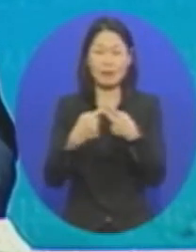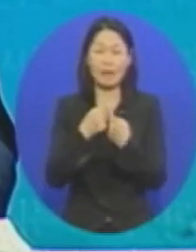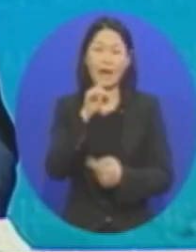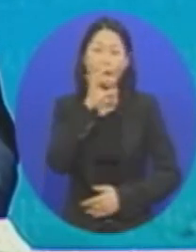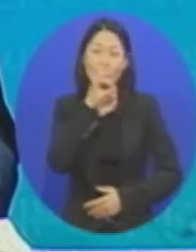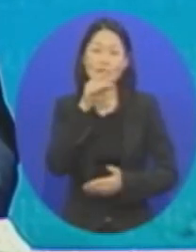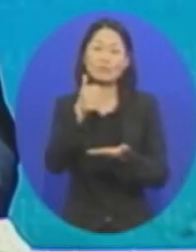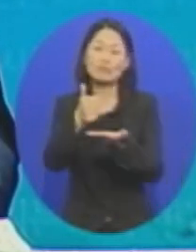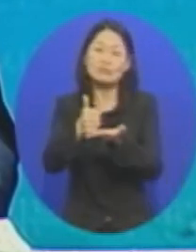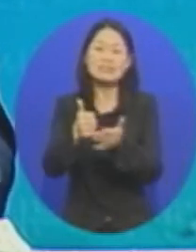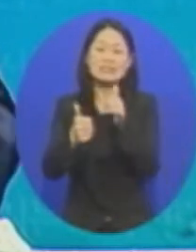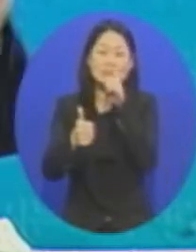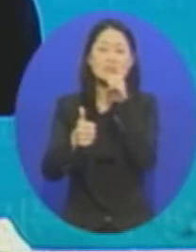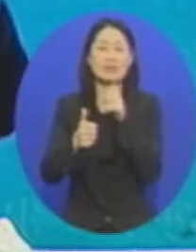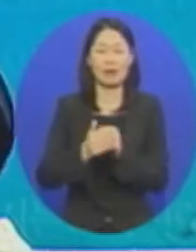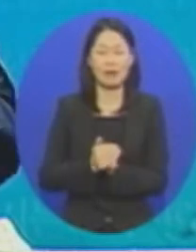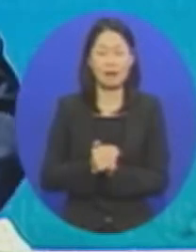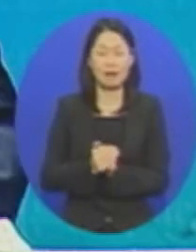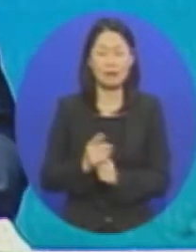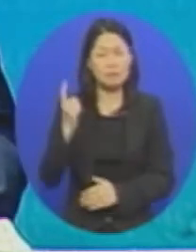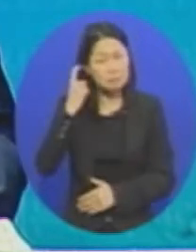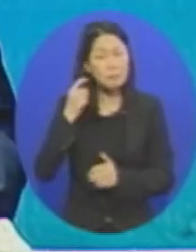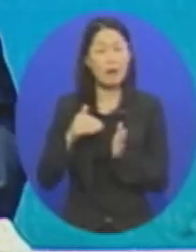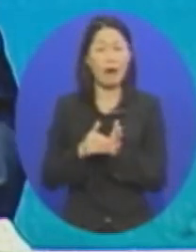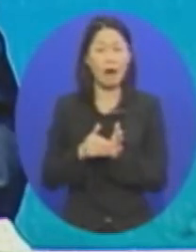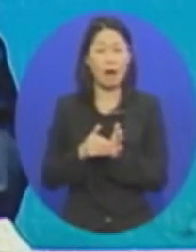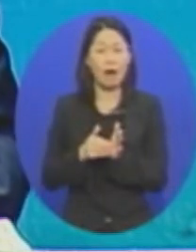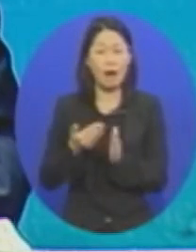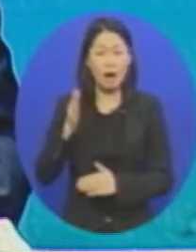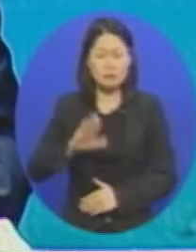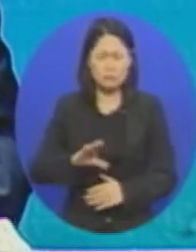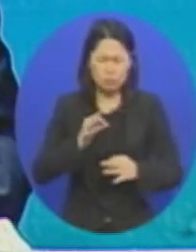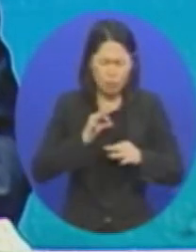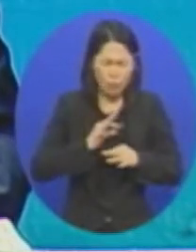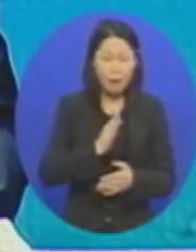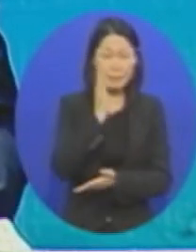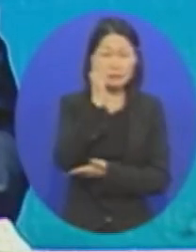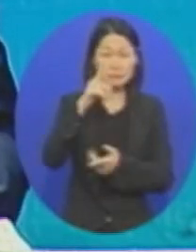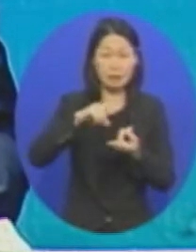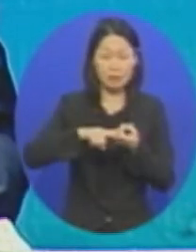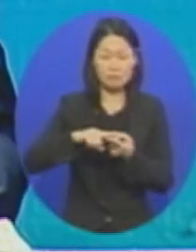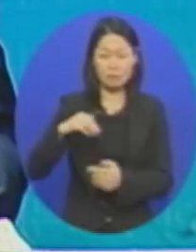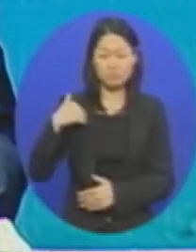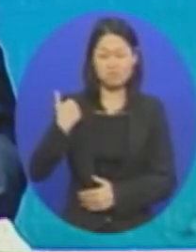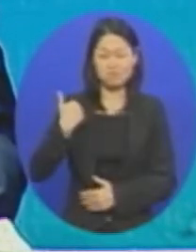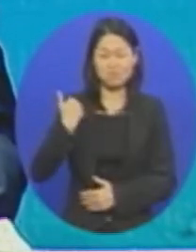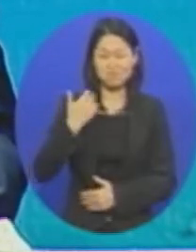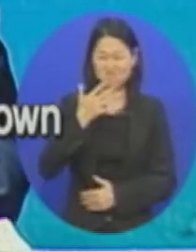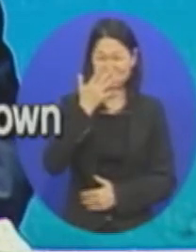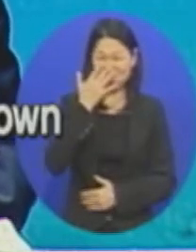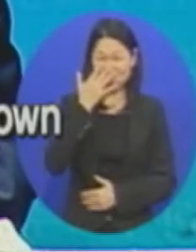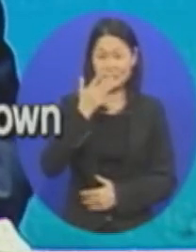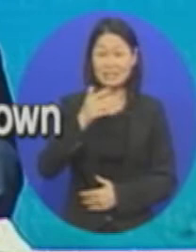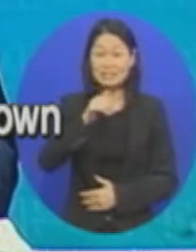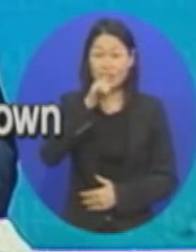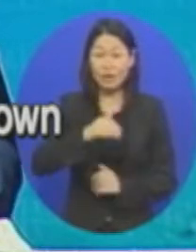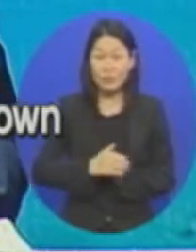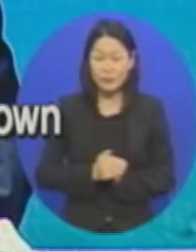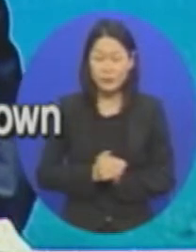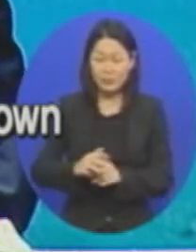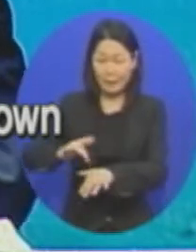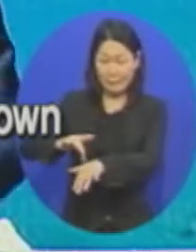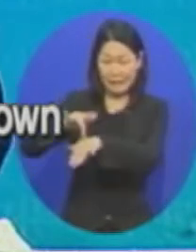분들도 있어요 들어본 적은 있지만 그게 얼마나 놀라운 멧세지 인지를 모르고 있는 거죠 마귀는